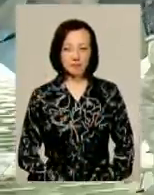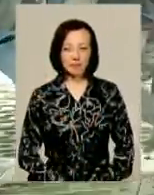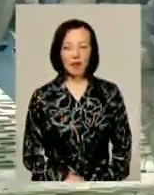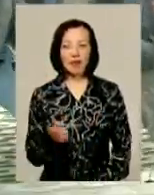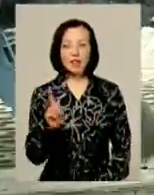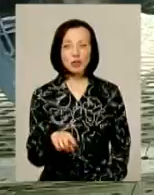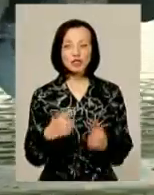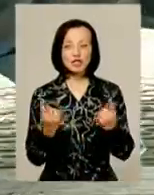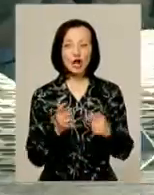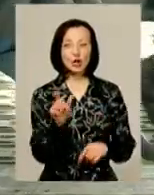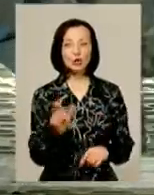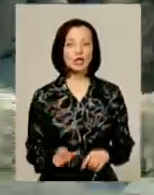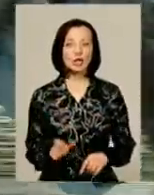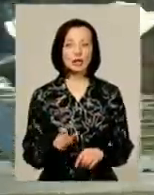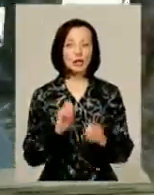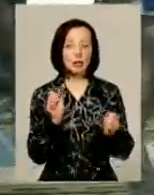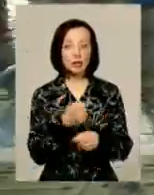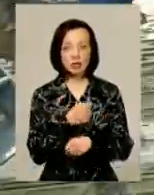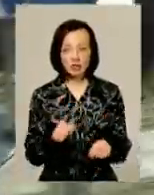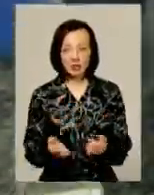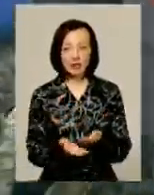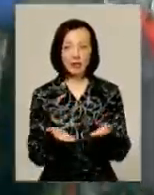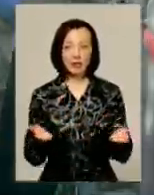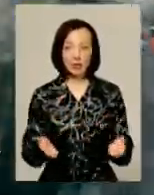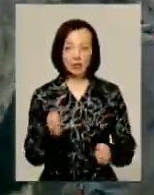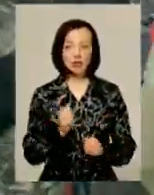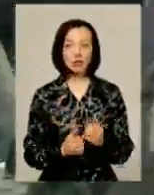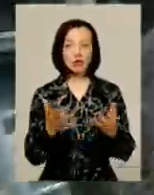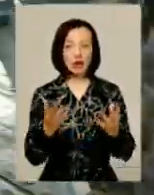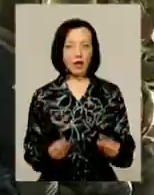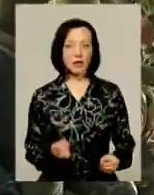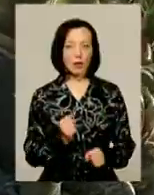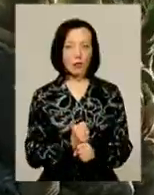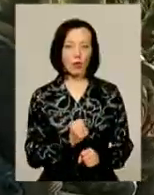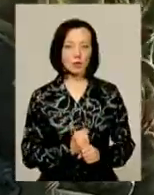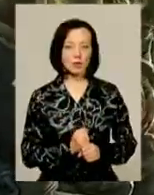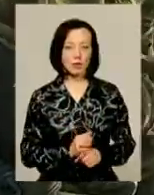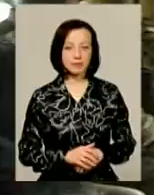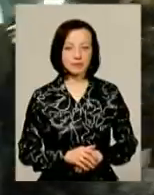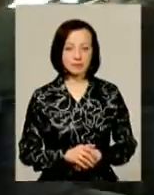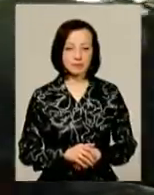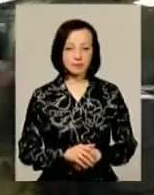Те, що для звичайної людини за рамками можливого, для них – щоденна робота.